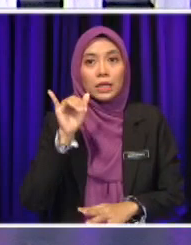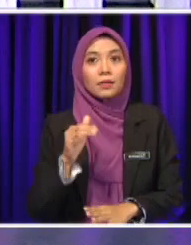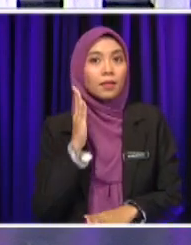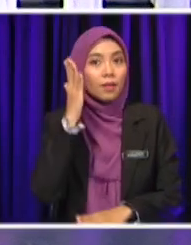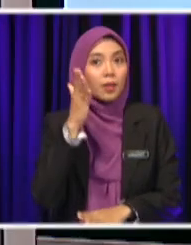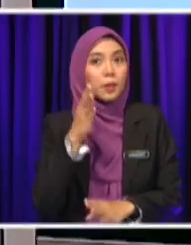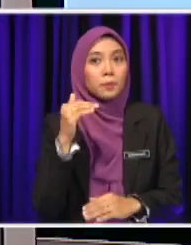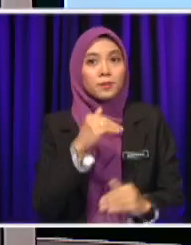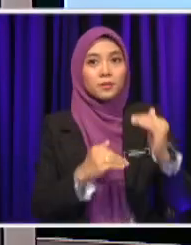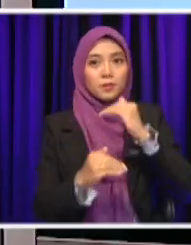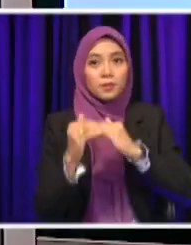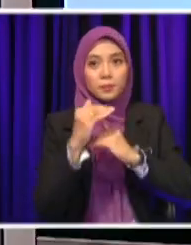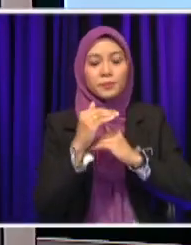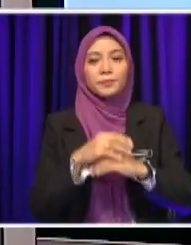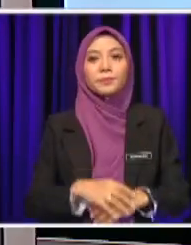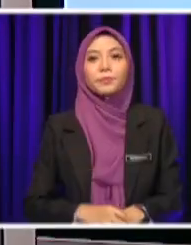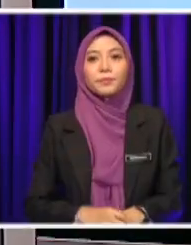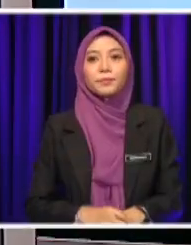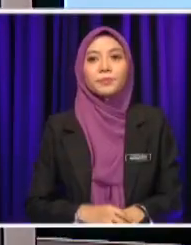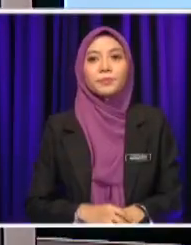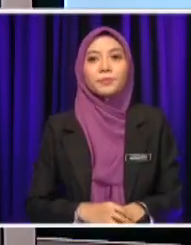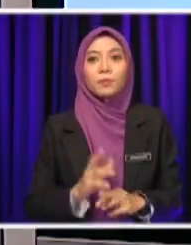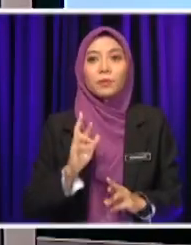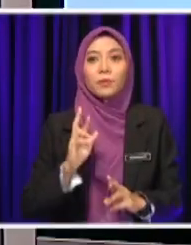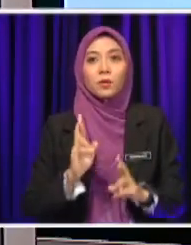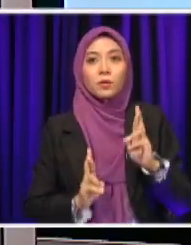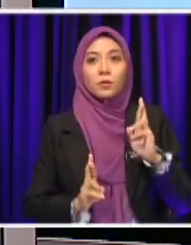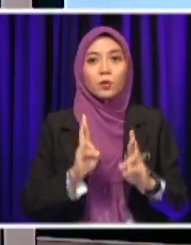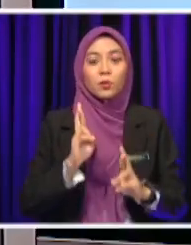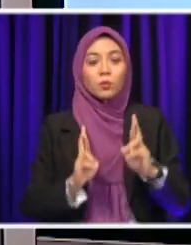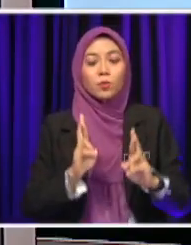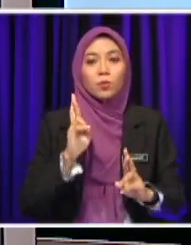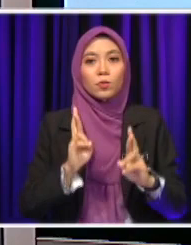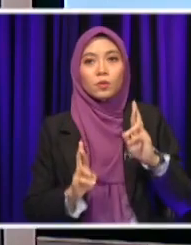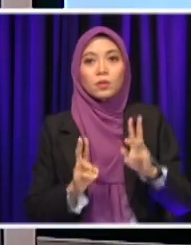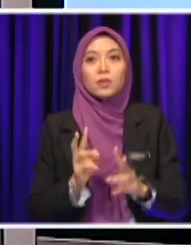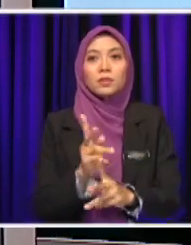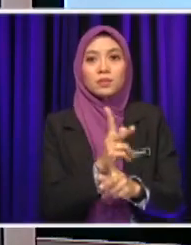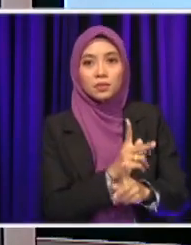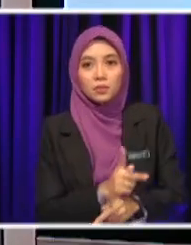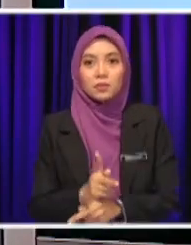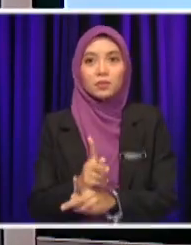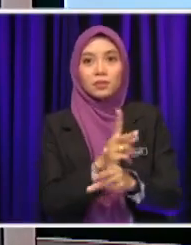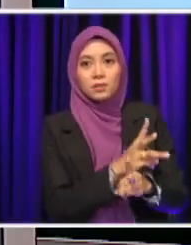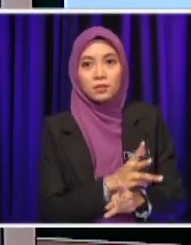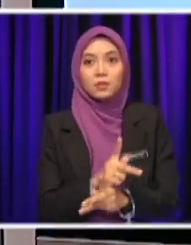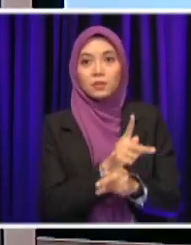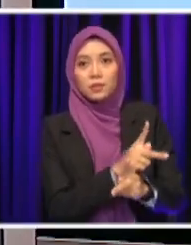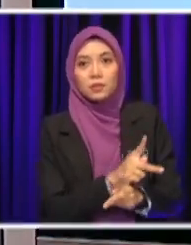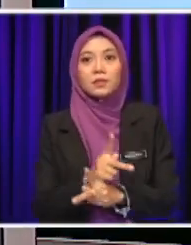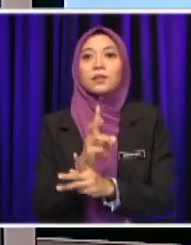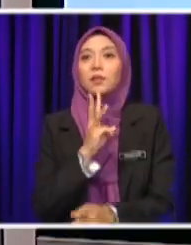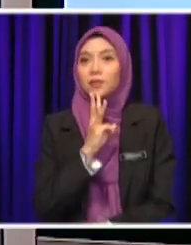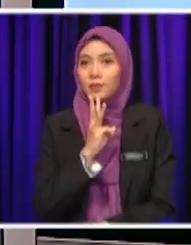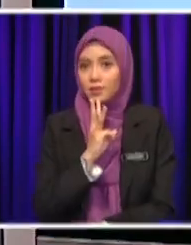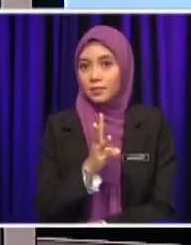akan berdasarkan kepada robot pengatur caraan ni adalah berdasarkan kepada robot penjaga air lah. Jadi dia akan menjaga kita punya tanaman